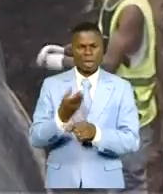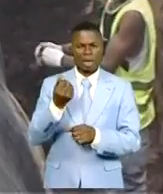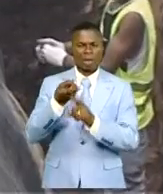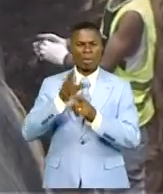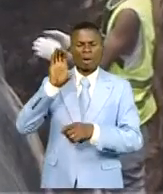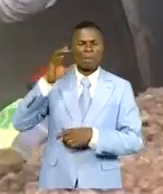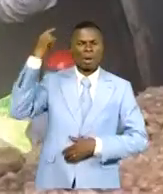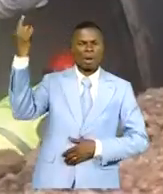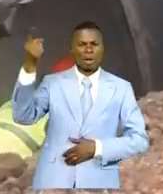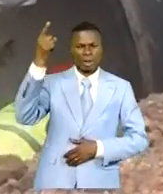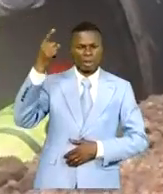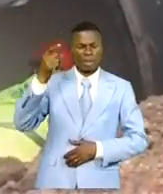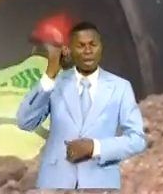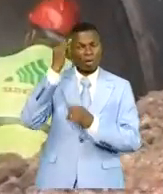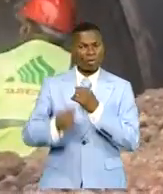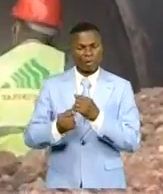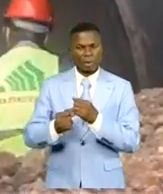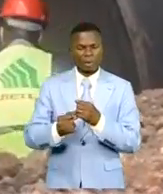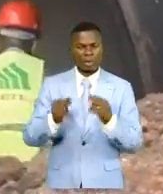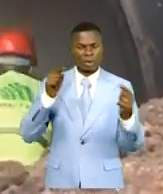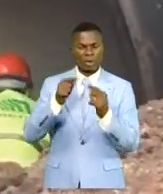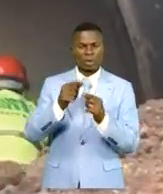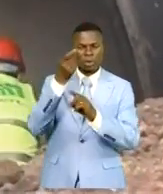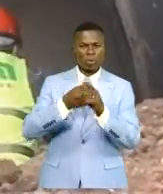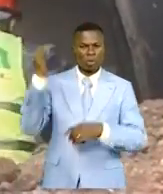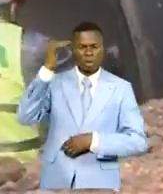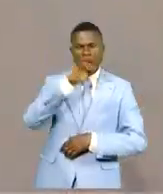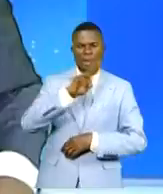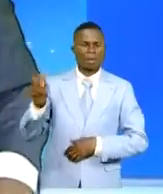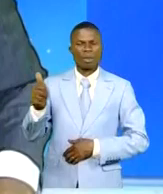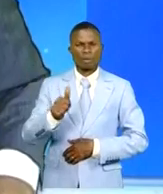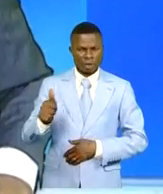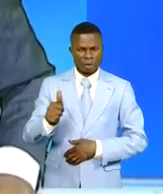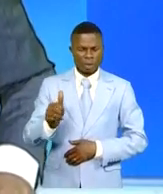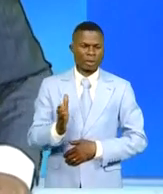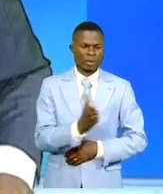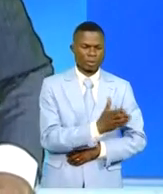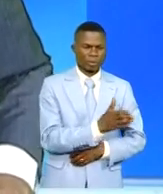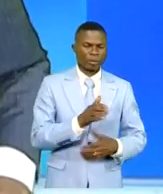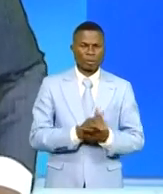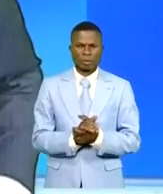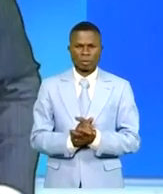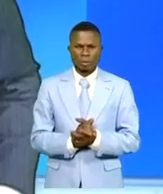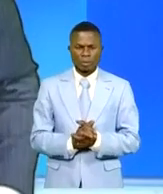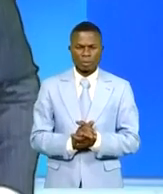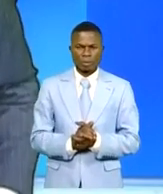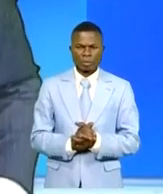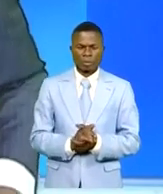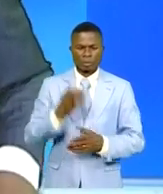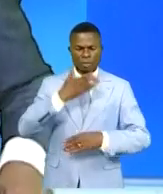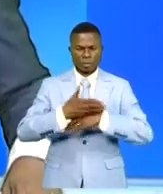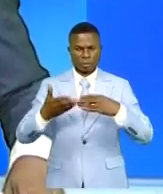Banque mondiale pourront s'achever d'ici fin décembre 2021. Pylône à terre,